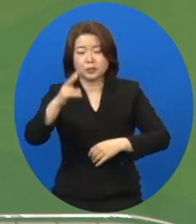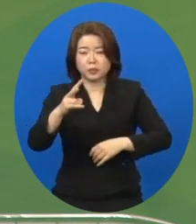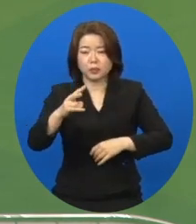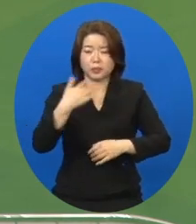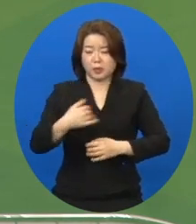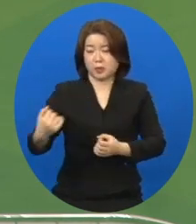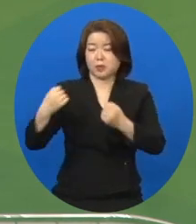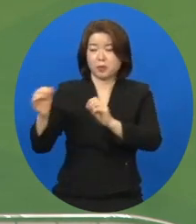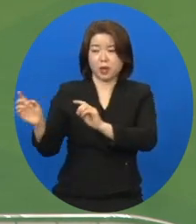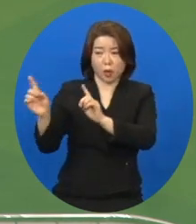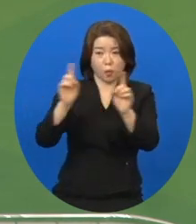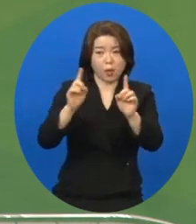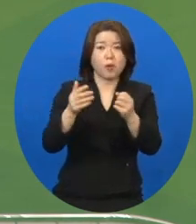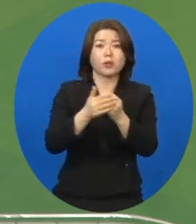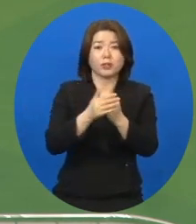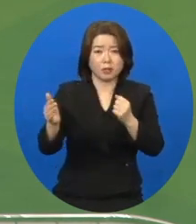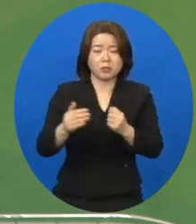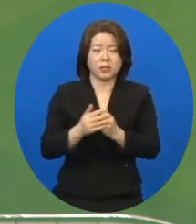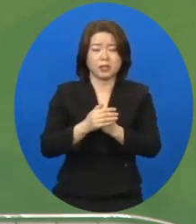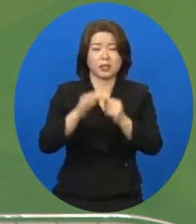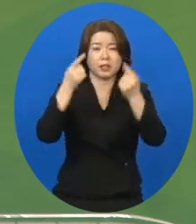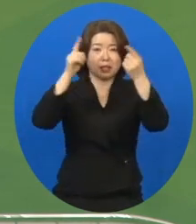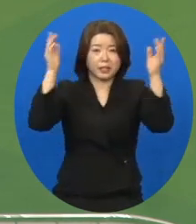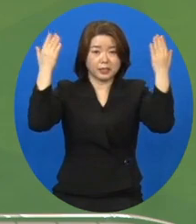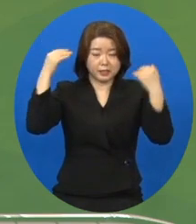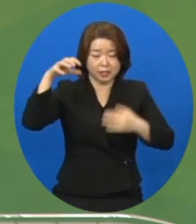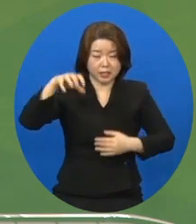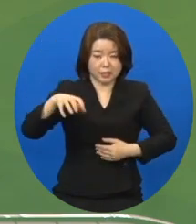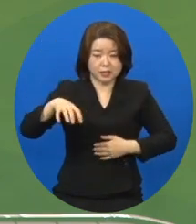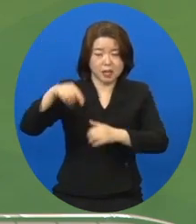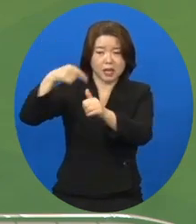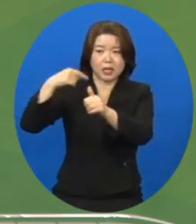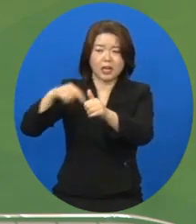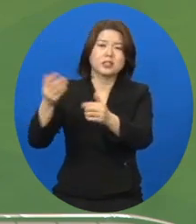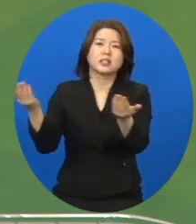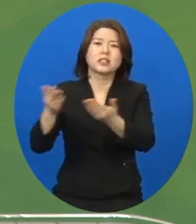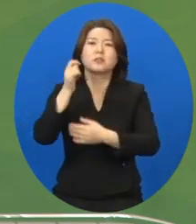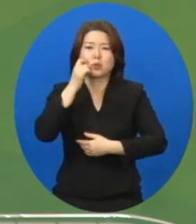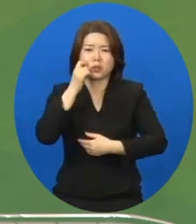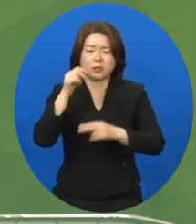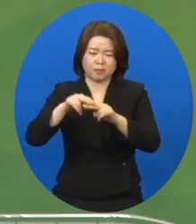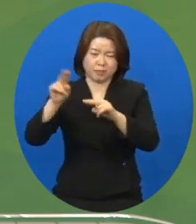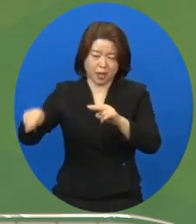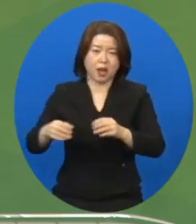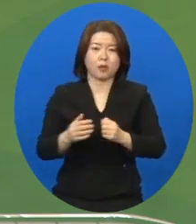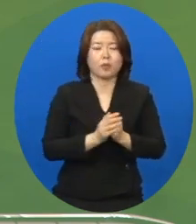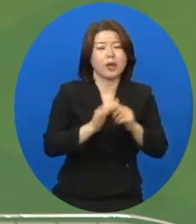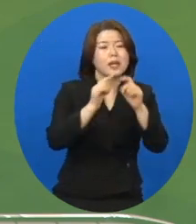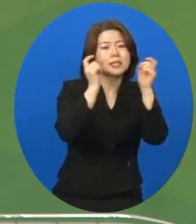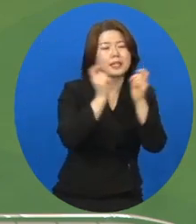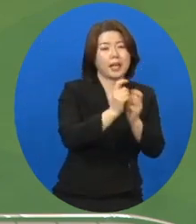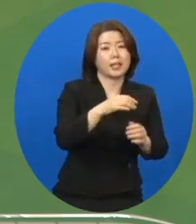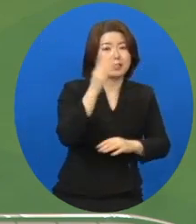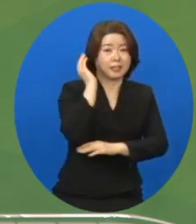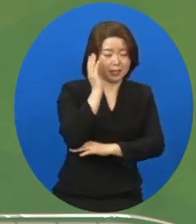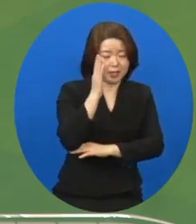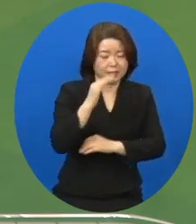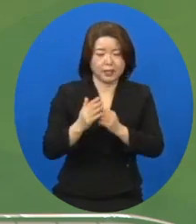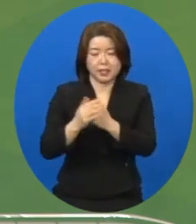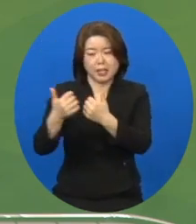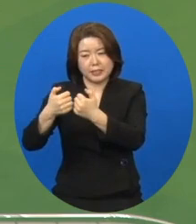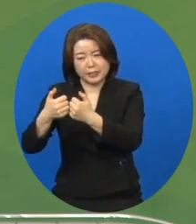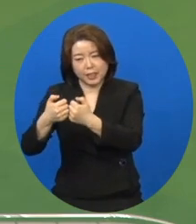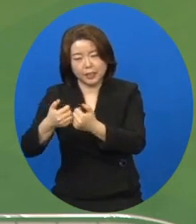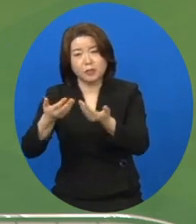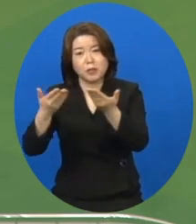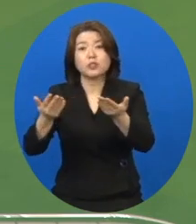대학에서 가르치는 일을 하지 못하고 개인적인 강의나 상담하고 계시는